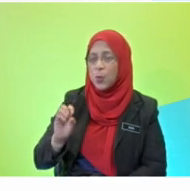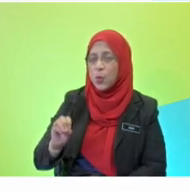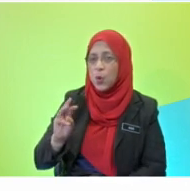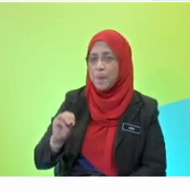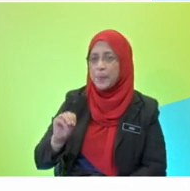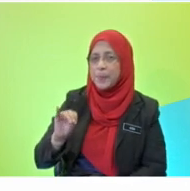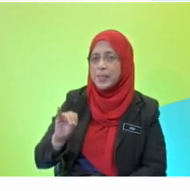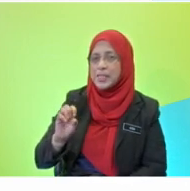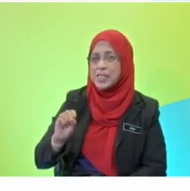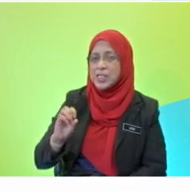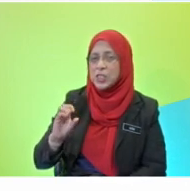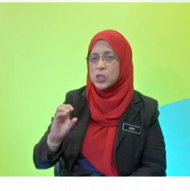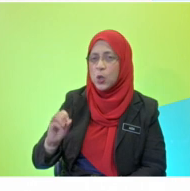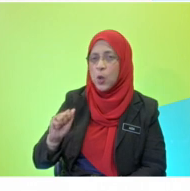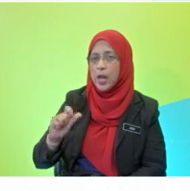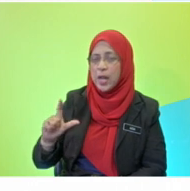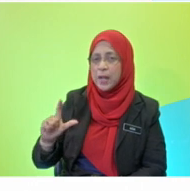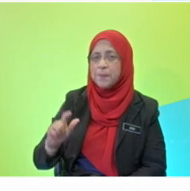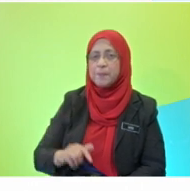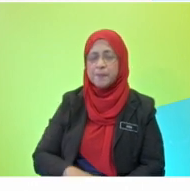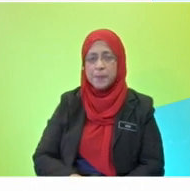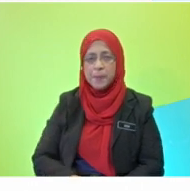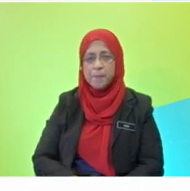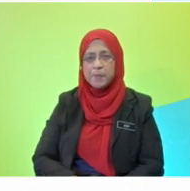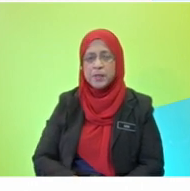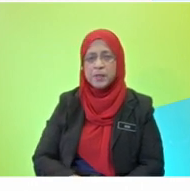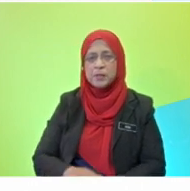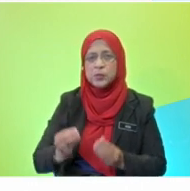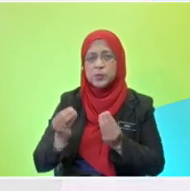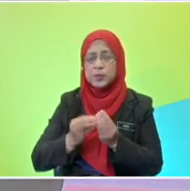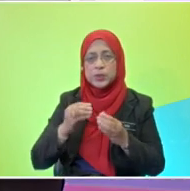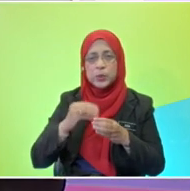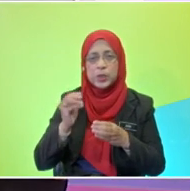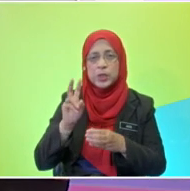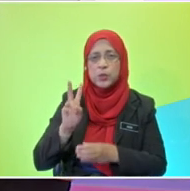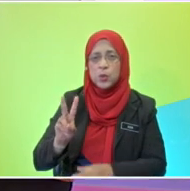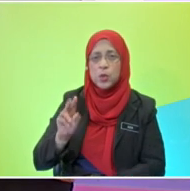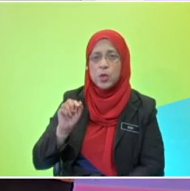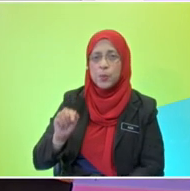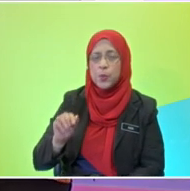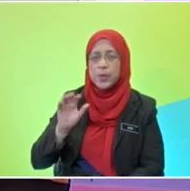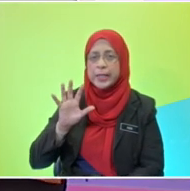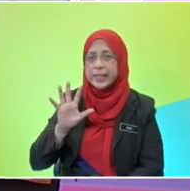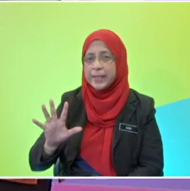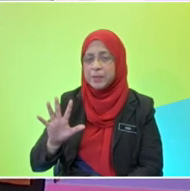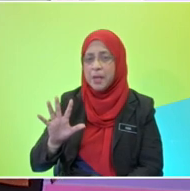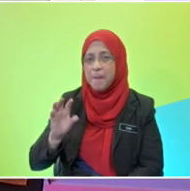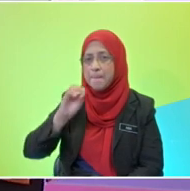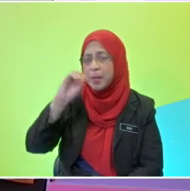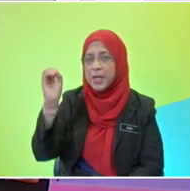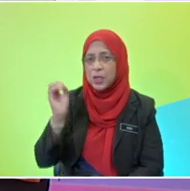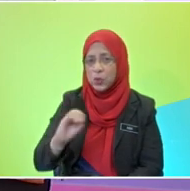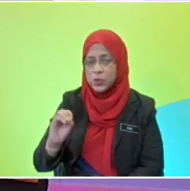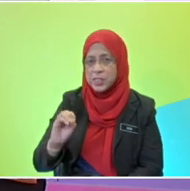dalam bahasa Arab ya 20 miscall jadi kadar yang dikeluarkan ialah dua poin lima persen ataupun